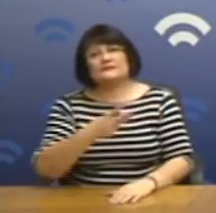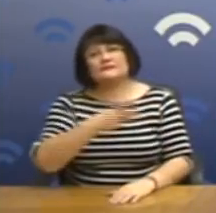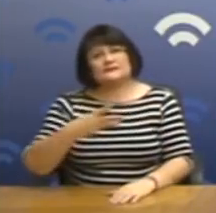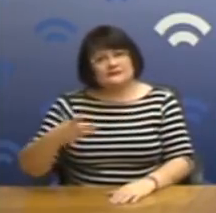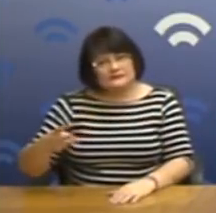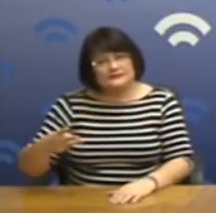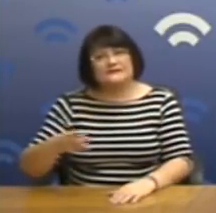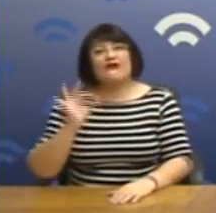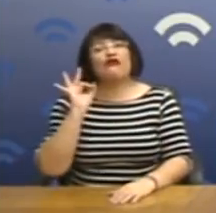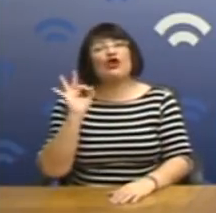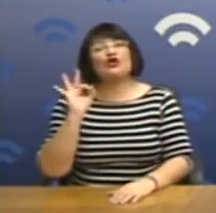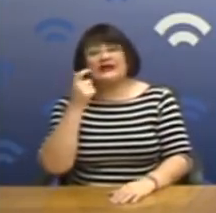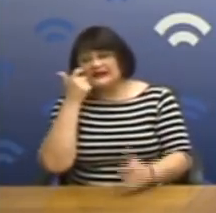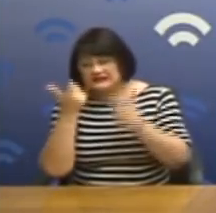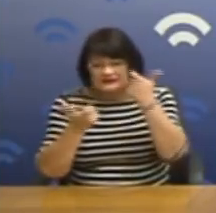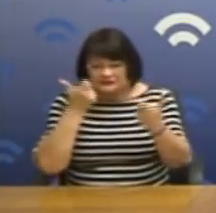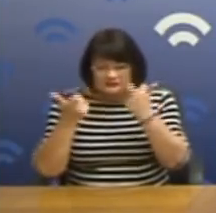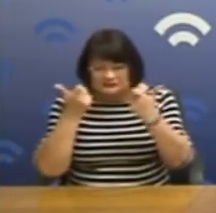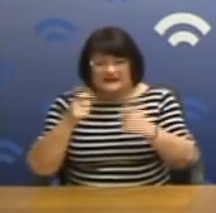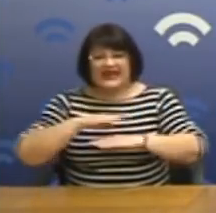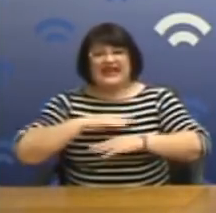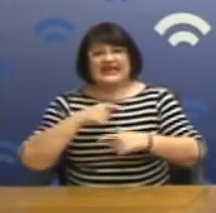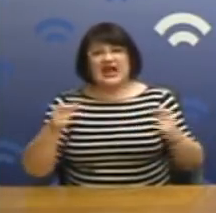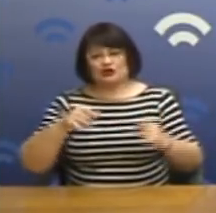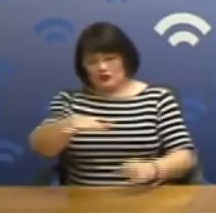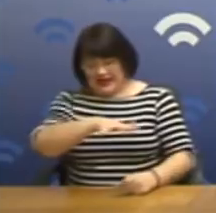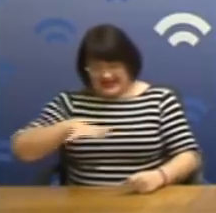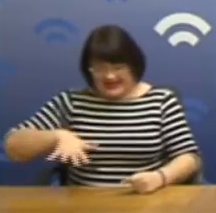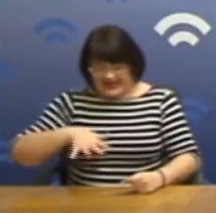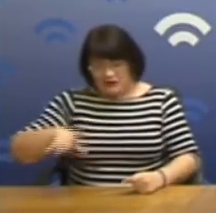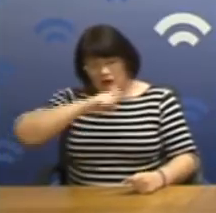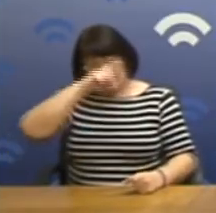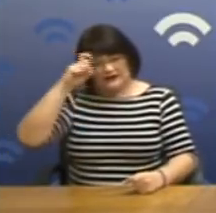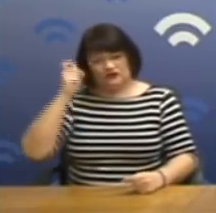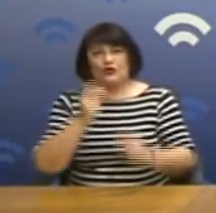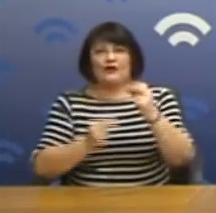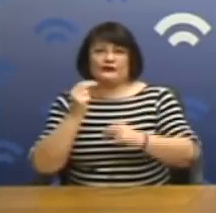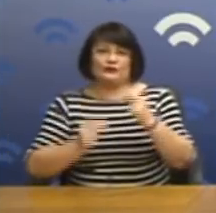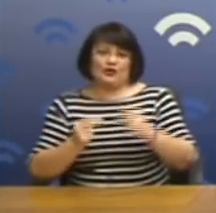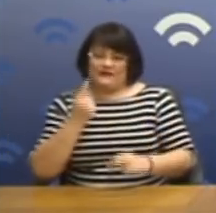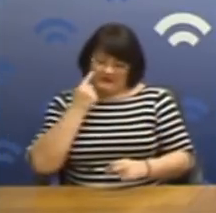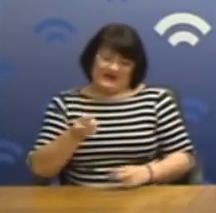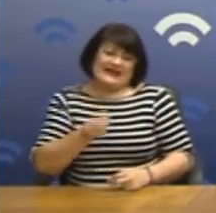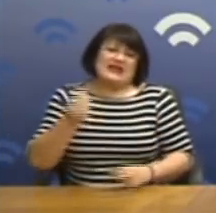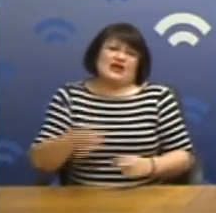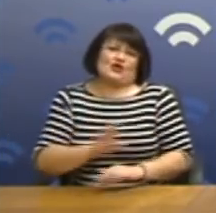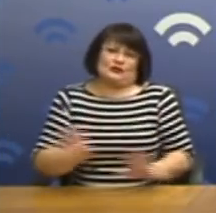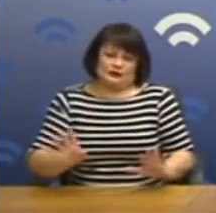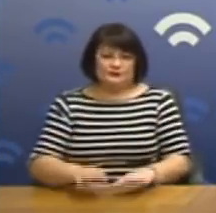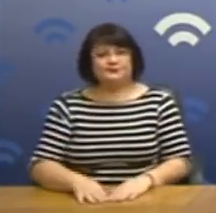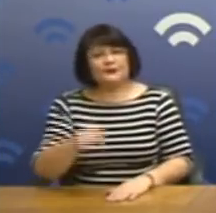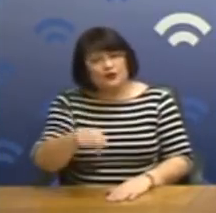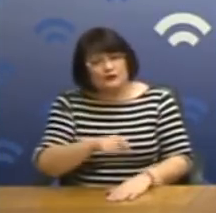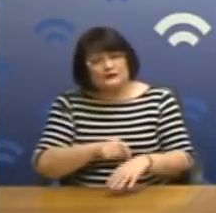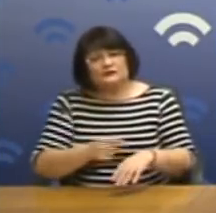τον ΝΑΤΟ στο Αιγαίο, που περιέπλεξαν και όξυναν το πρόβλημα τελικά, όπως αποδείχτηκε. Τώρα η Νέα